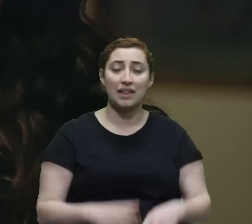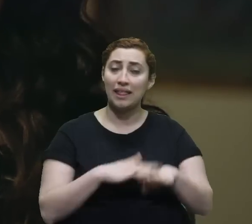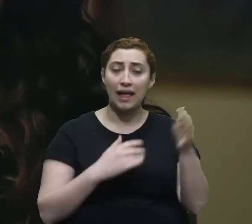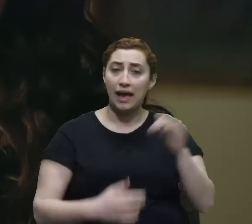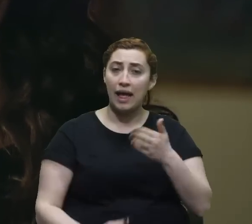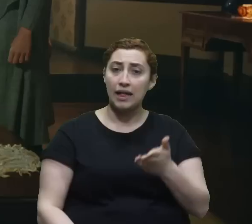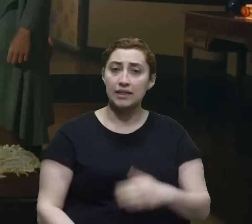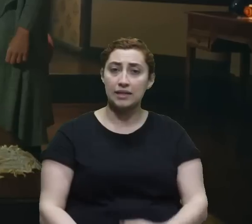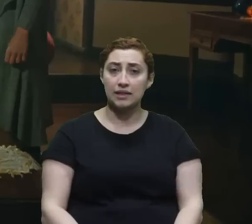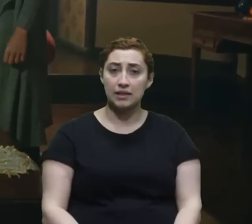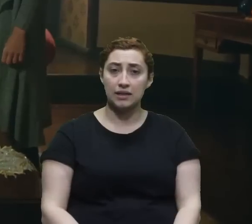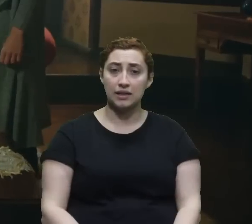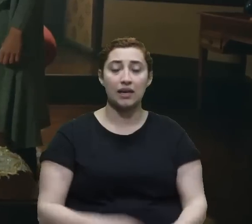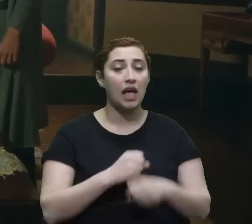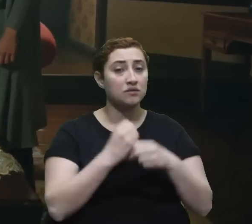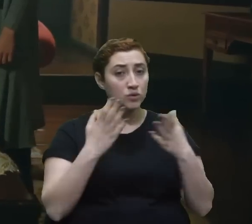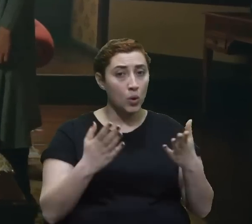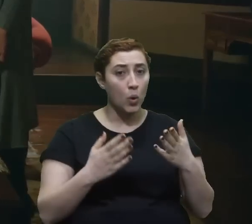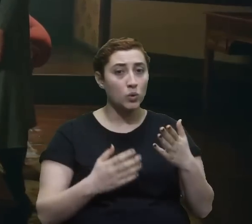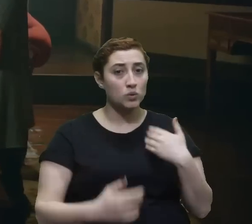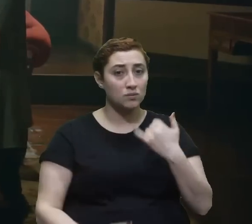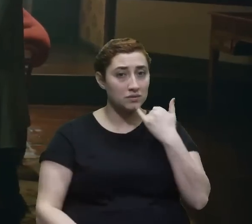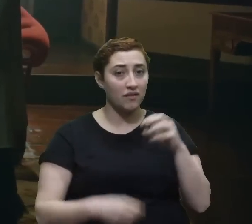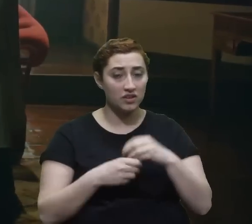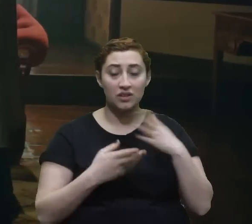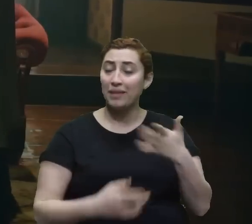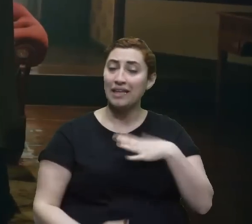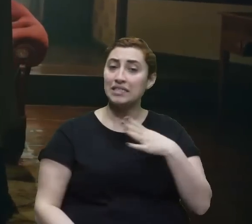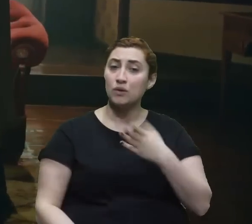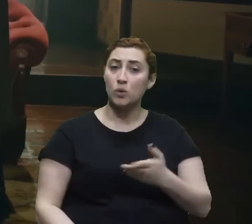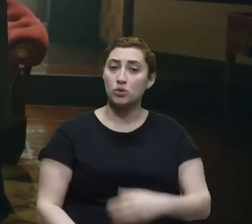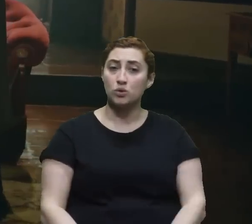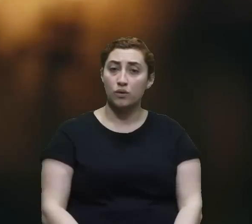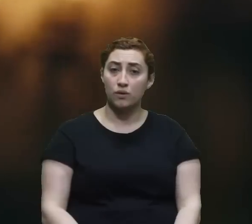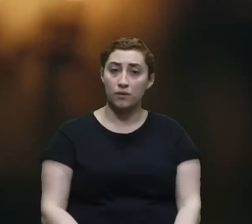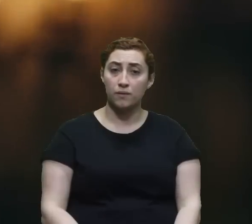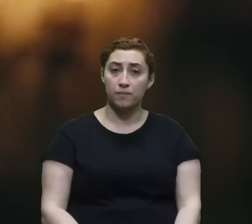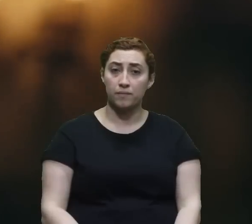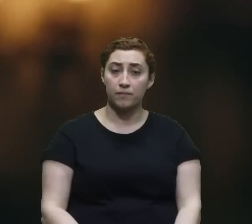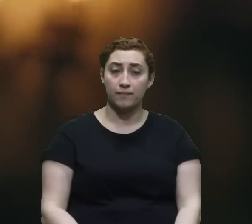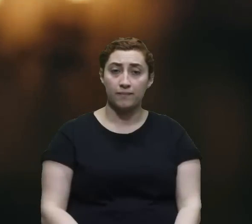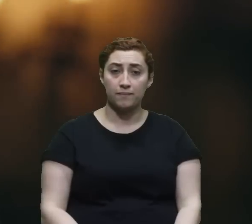Neden geldin? Geçmiş olsun. Ziyarete geldim. Ne istiyorsun? Firhan'ın evindeler.